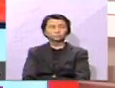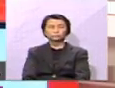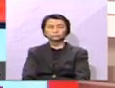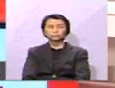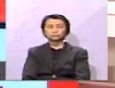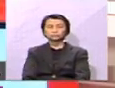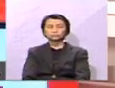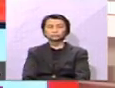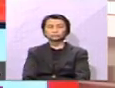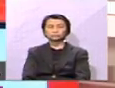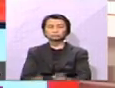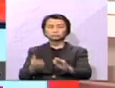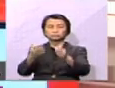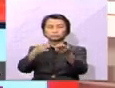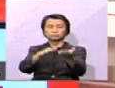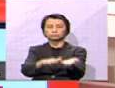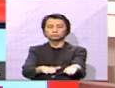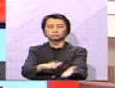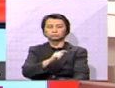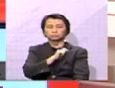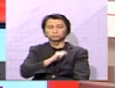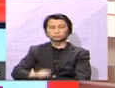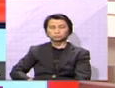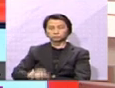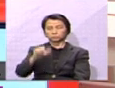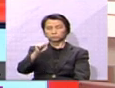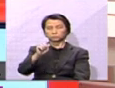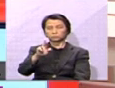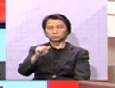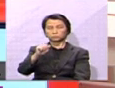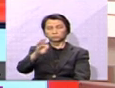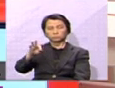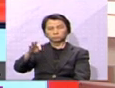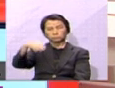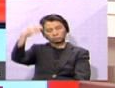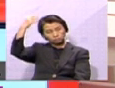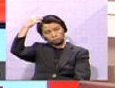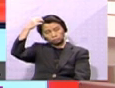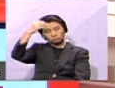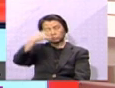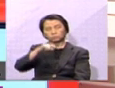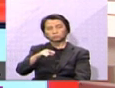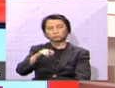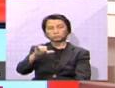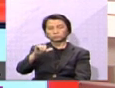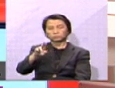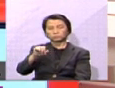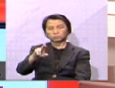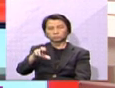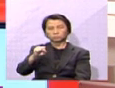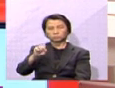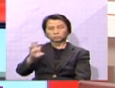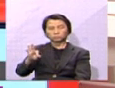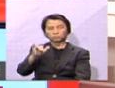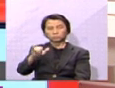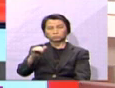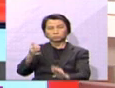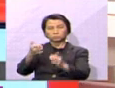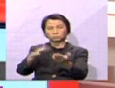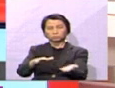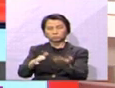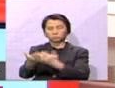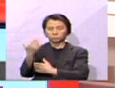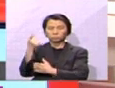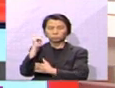kemaman jenazah almarhum Tengku Aris Temenggung Selangor Tengku Datuk Setia Mohamad Yus Shah alhaj yang Mangkat Pagi